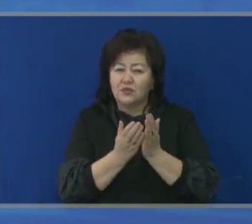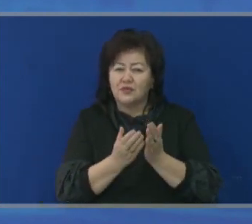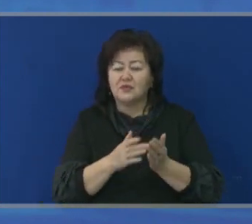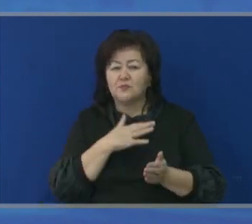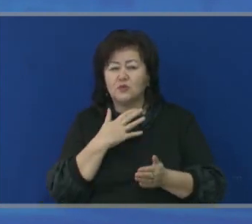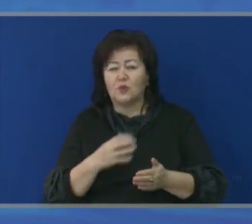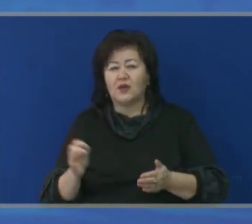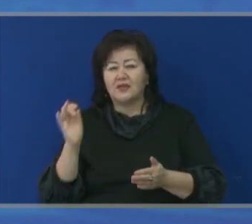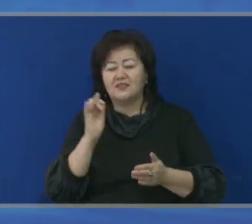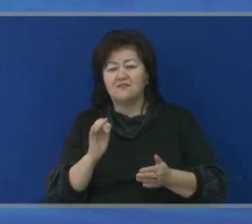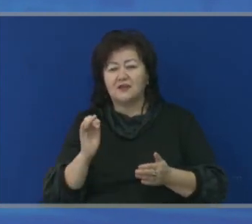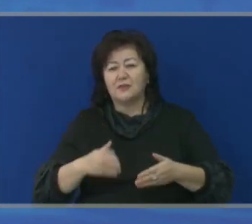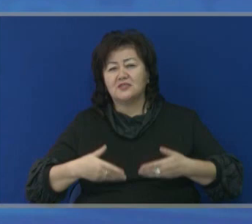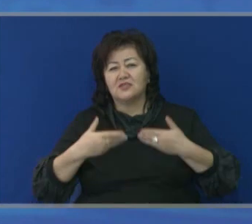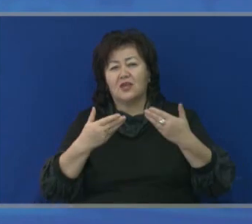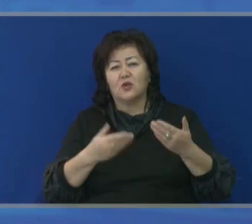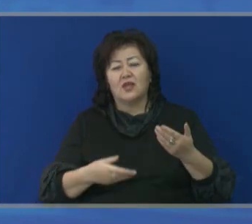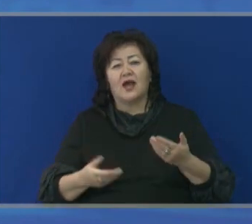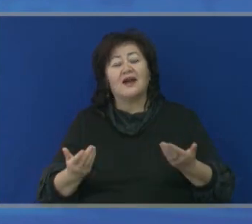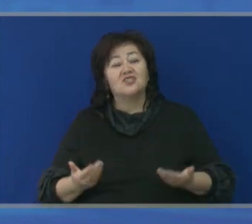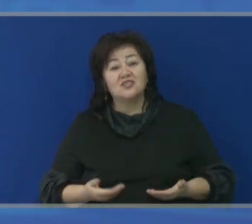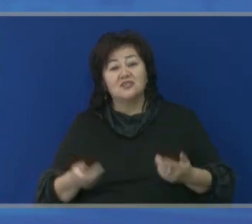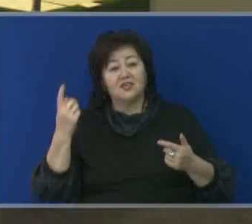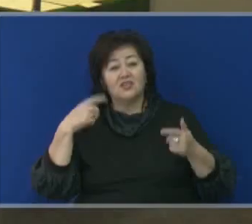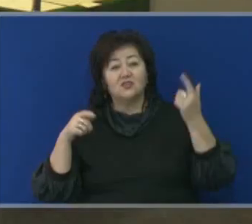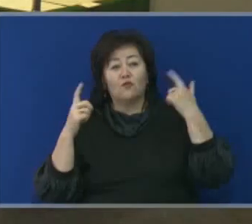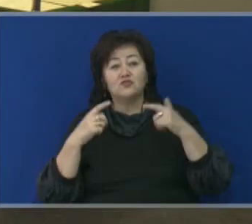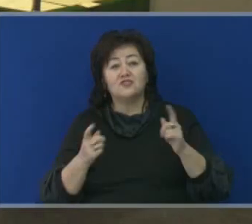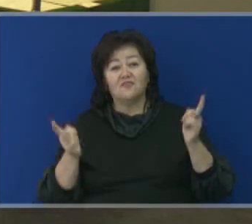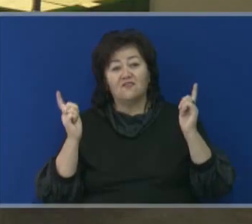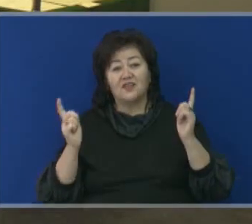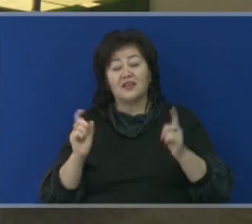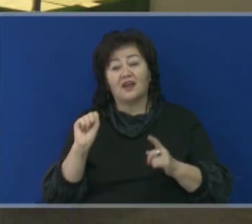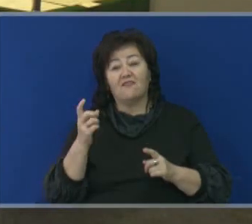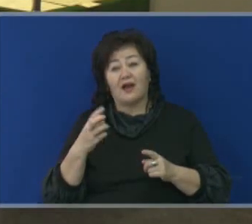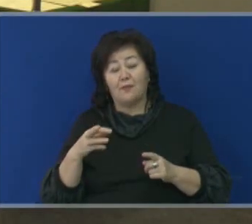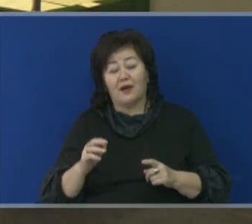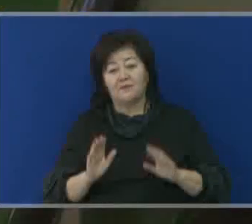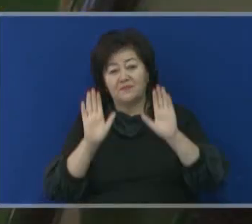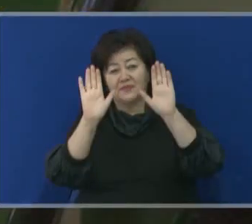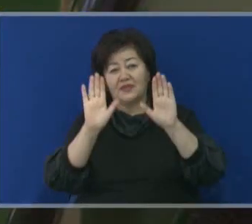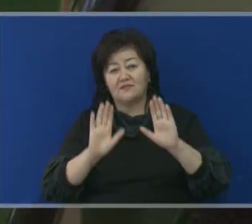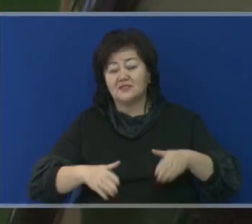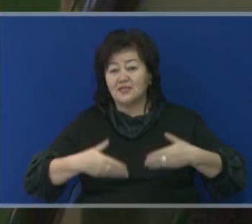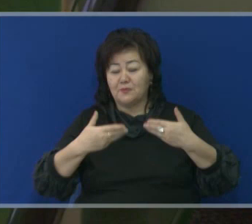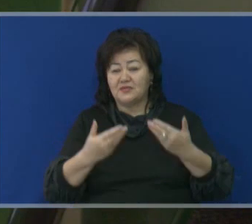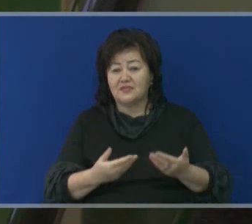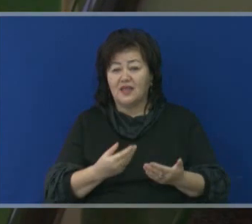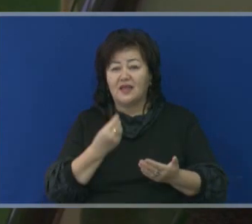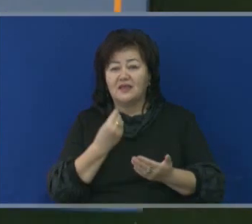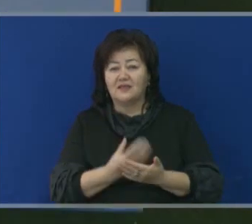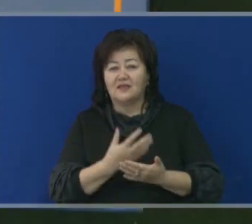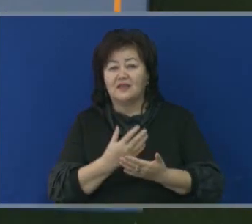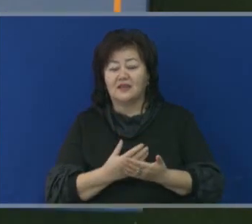о жизни и творчестве великого поэта. Подробнее в сюжете. На выставке представлены ценные рукописи и данные, хранящиеся